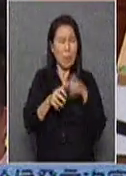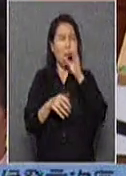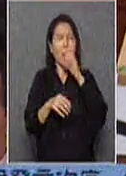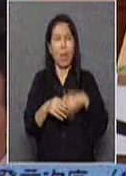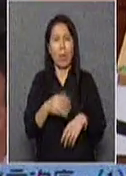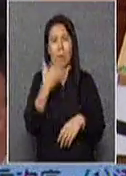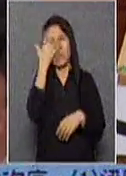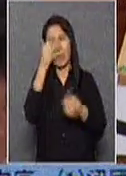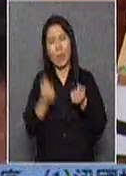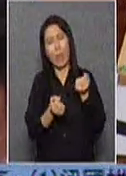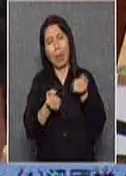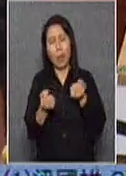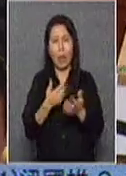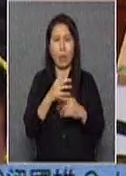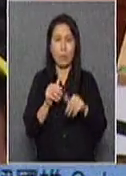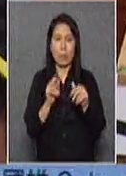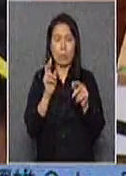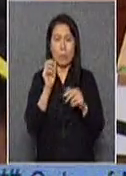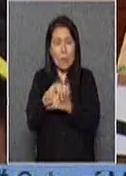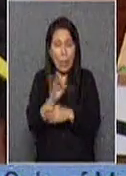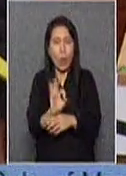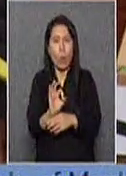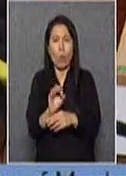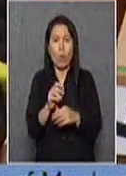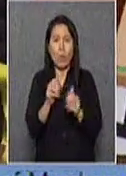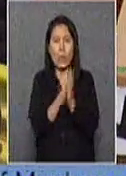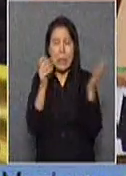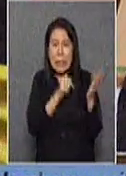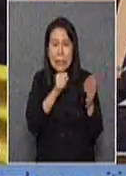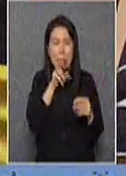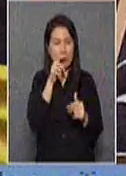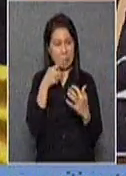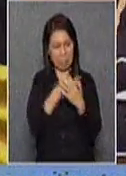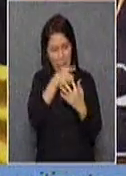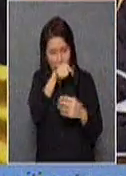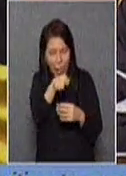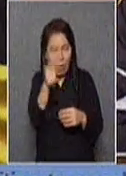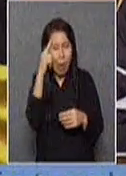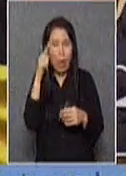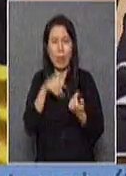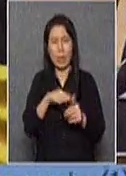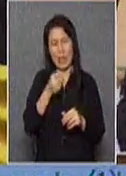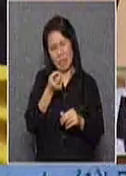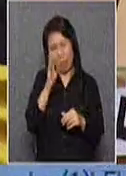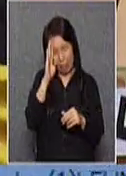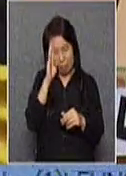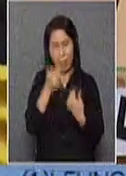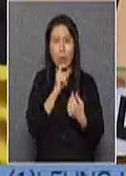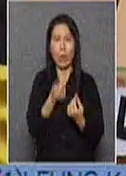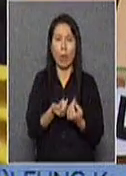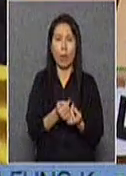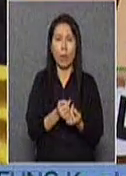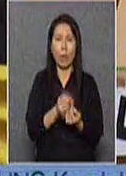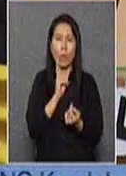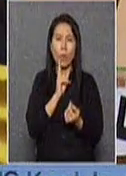酒醉駕又不承認，是吧，跟住被記者督爆呢，至死死氣呢，即是啊小小的協議，即是那種咁嘅諗住